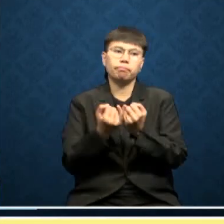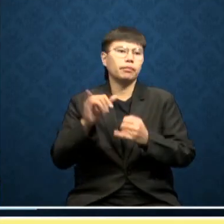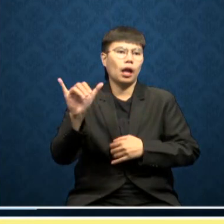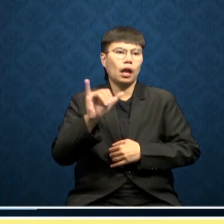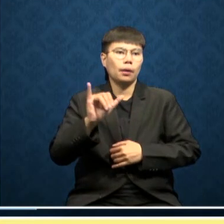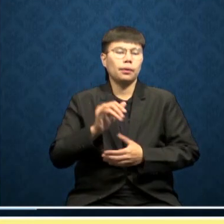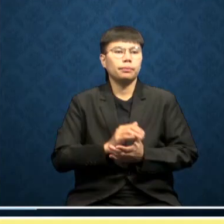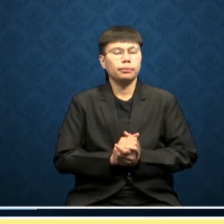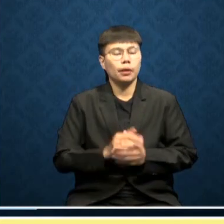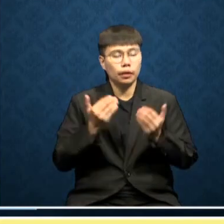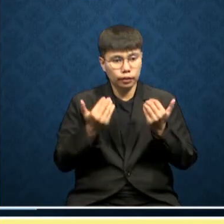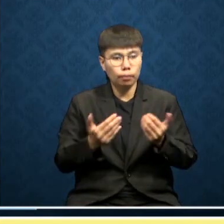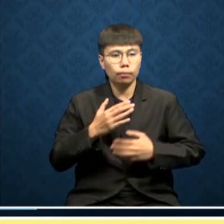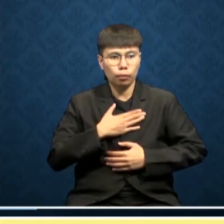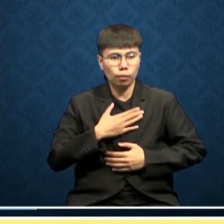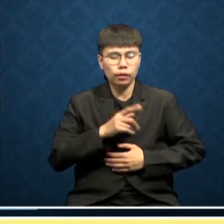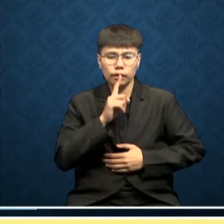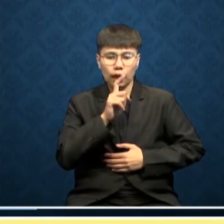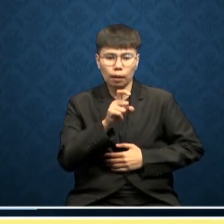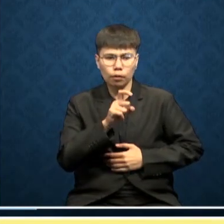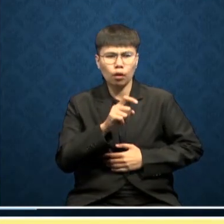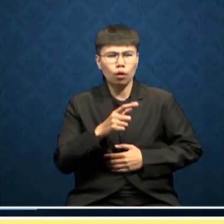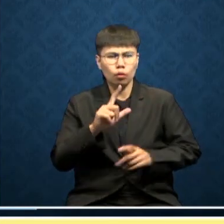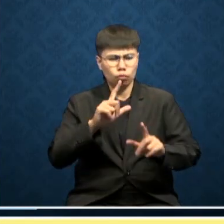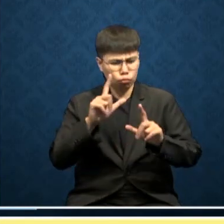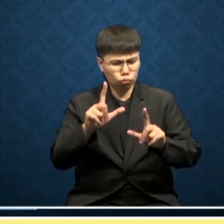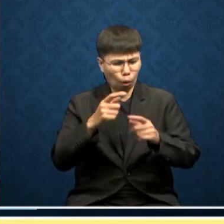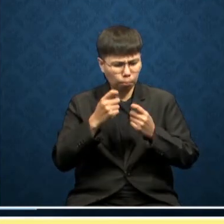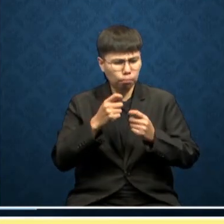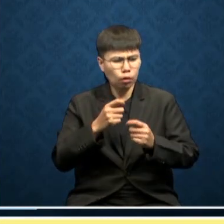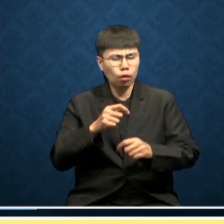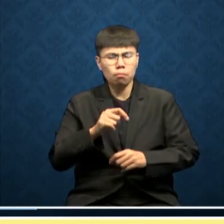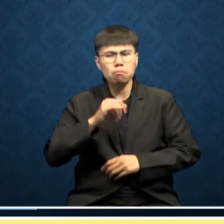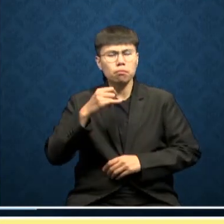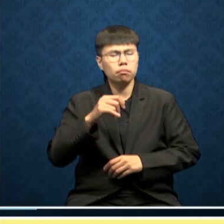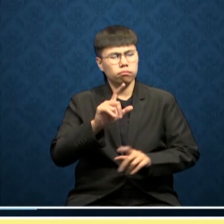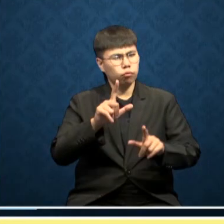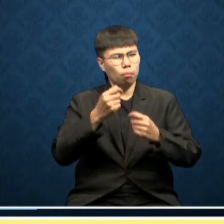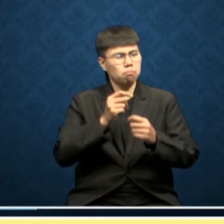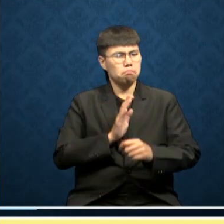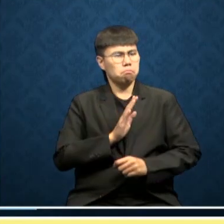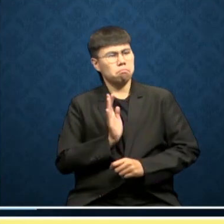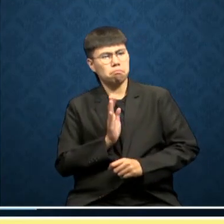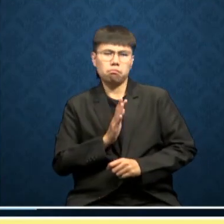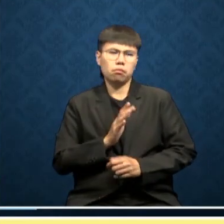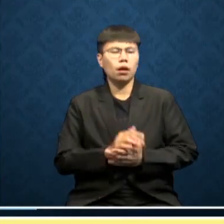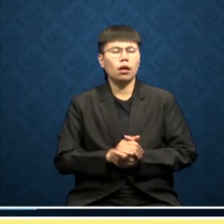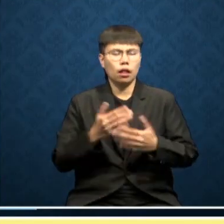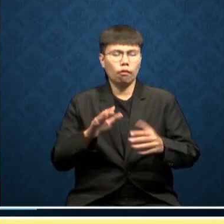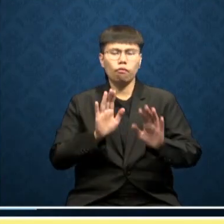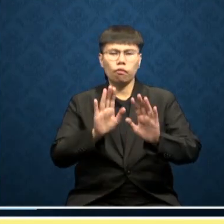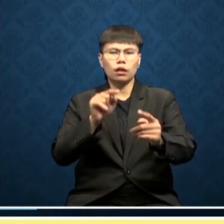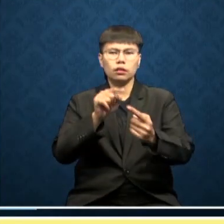นั่นยังไม่ตรงประเด็นอยากจะฝากเอ่อท่านประธานนะครับเรียนไปยังนายก